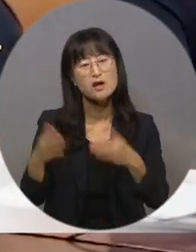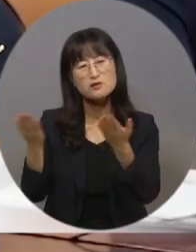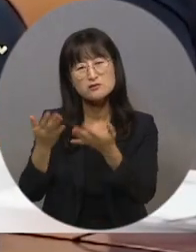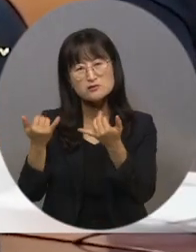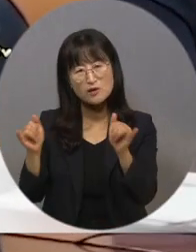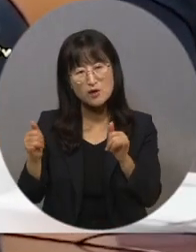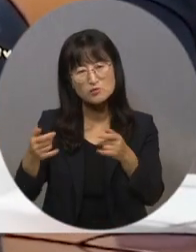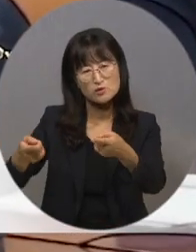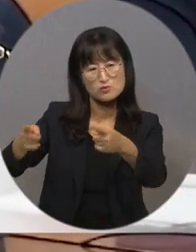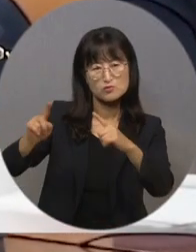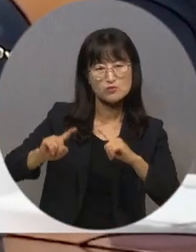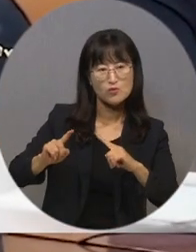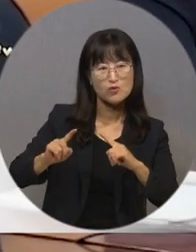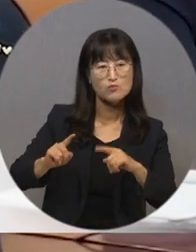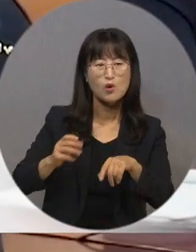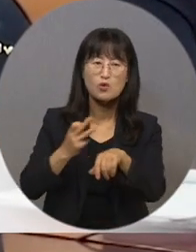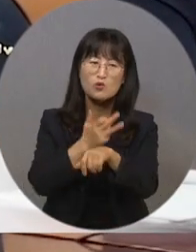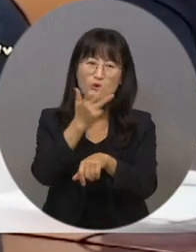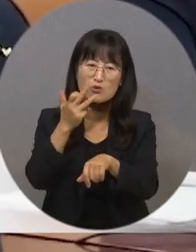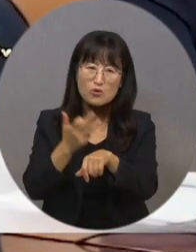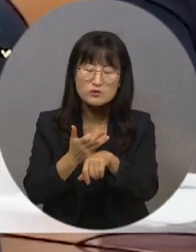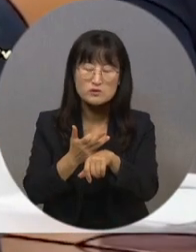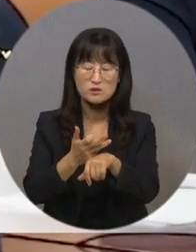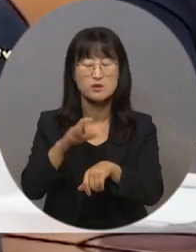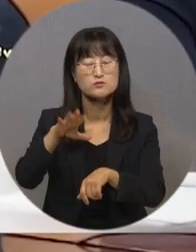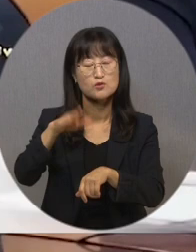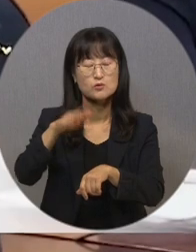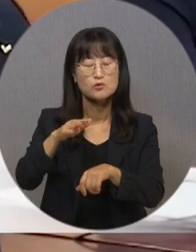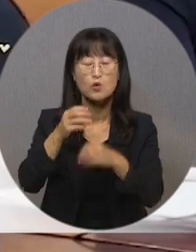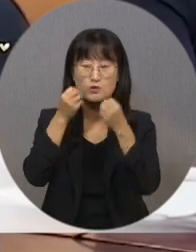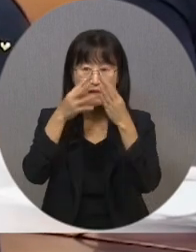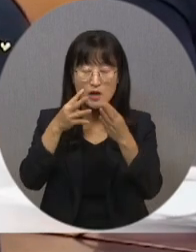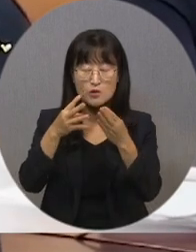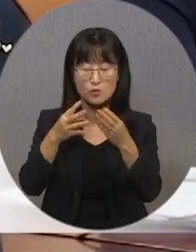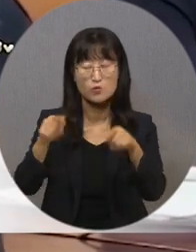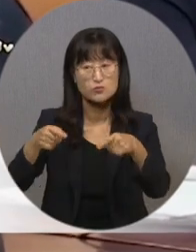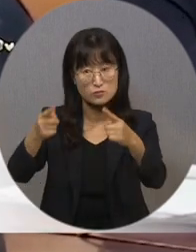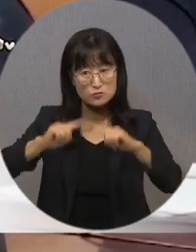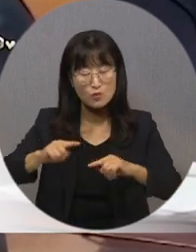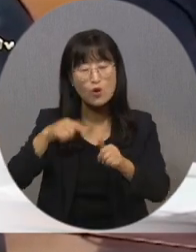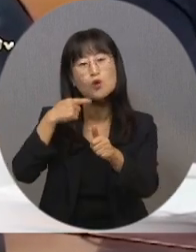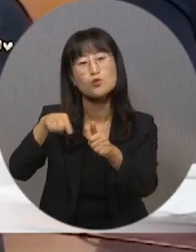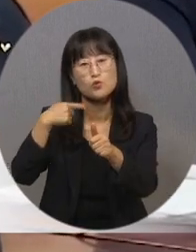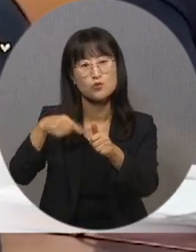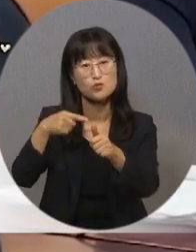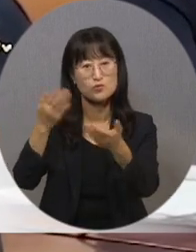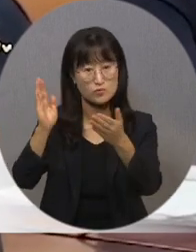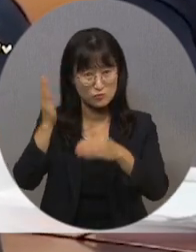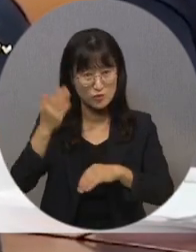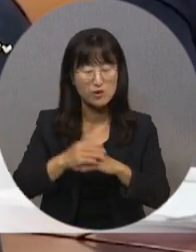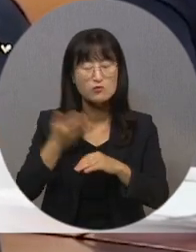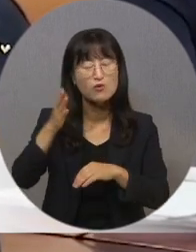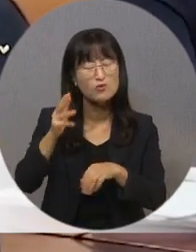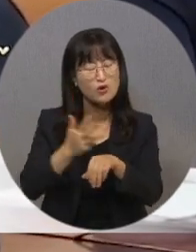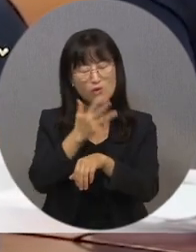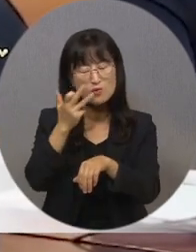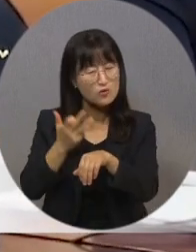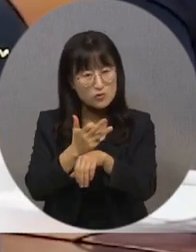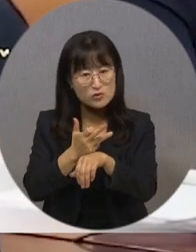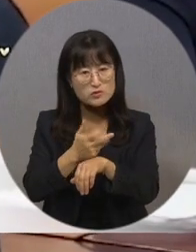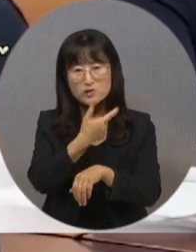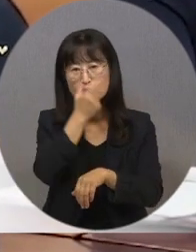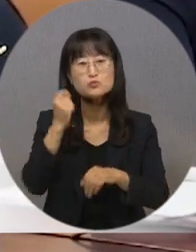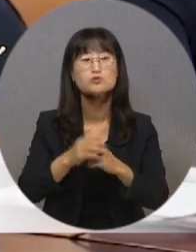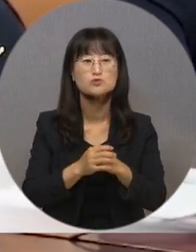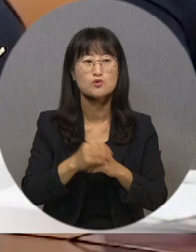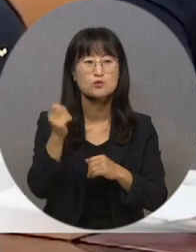입사하면 약 18시간 정도의 신규 교육을 받습니다. 18시간의 교육만으로 할 수 있는 업무가 아닙니다. 그래서 최소